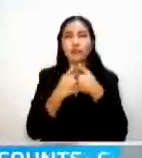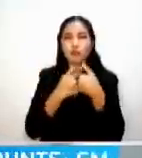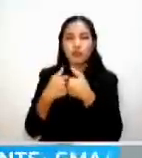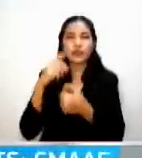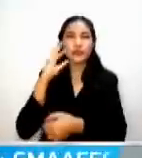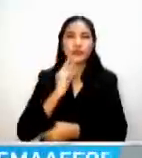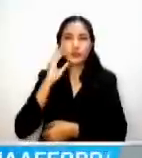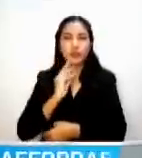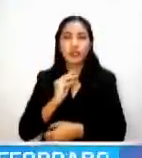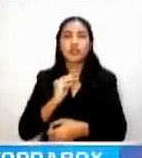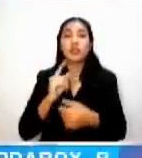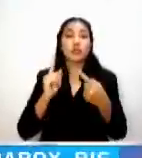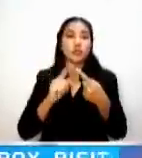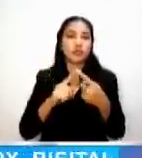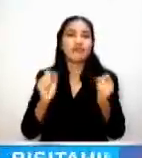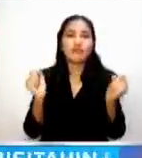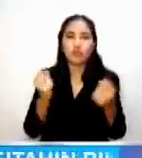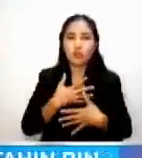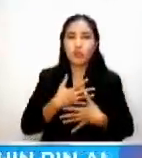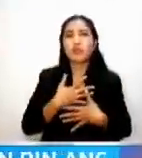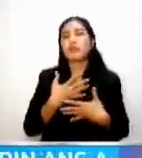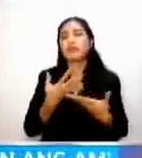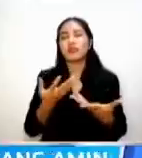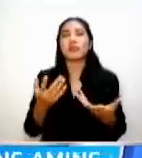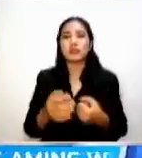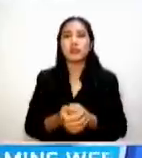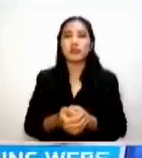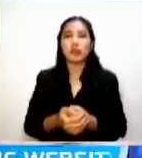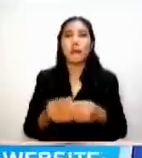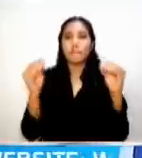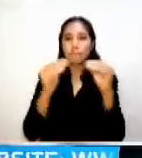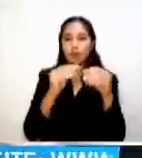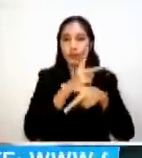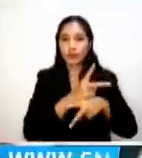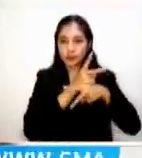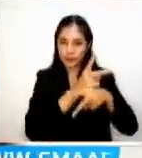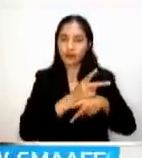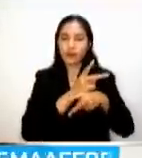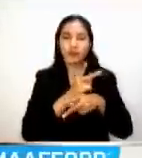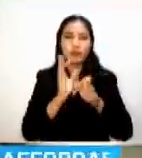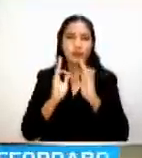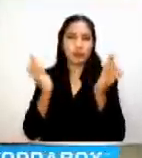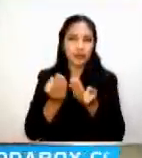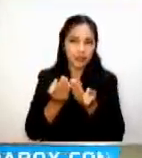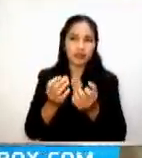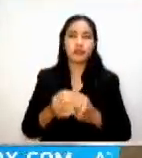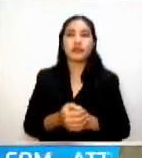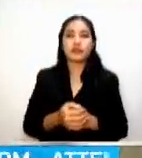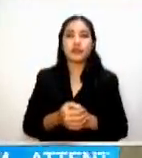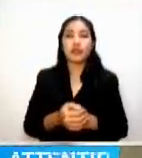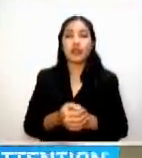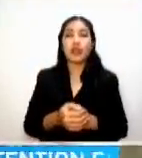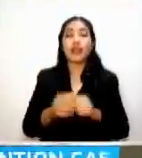siya. Mas magiging maingat na rin daw siya at sa kanyang pamilya. Muling mapapanood si Rian sa Truly Mad Yet